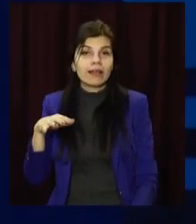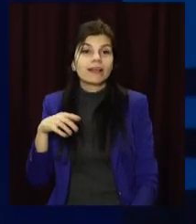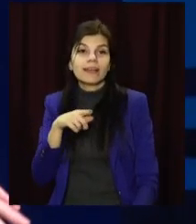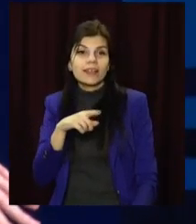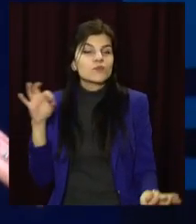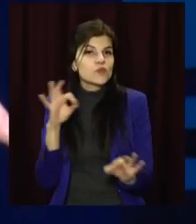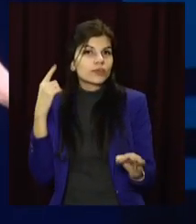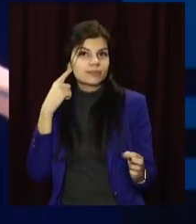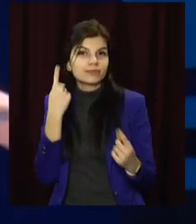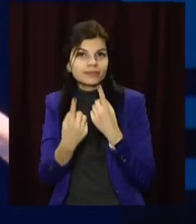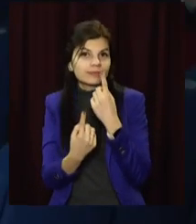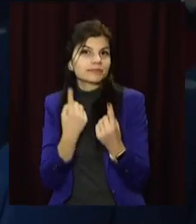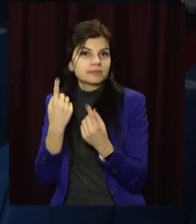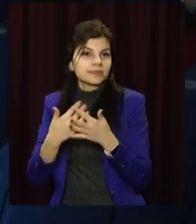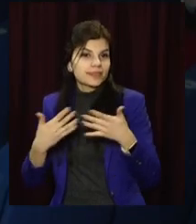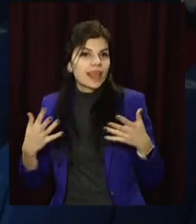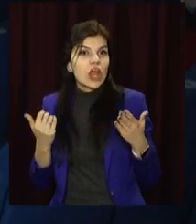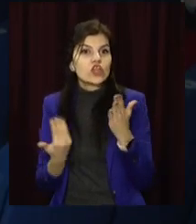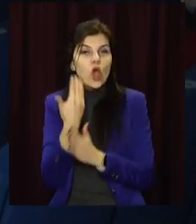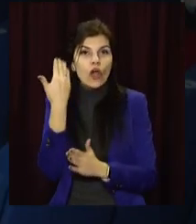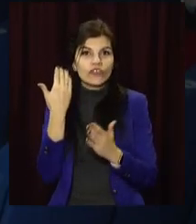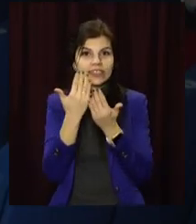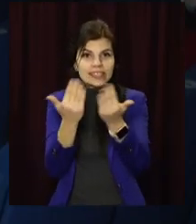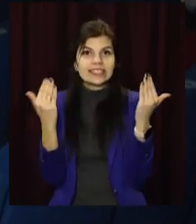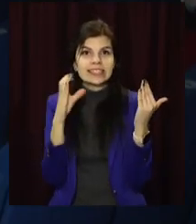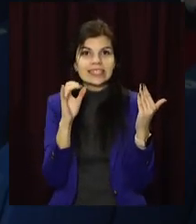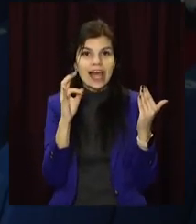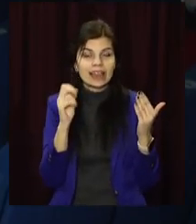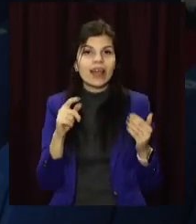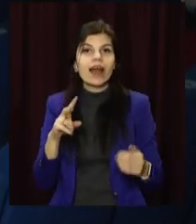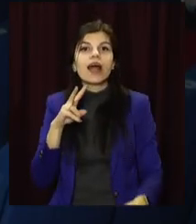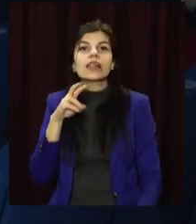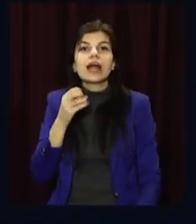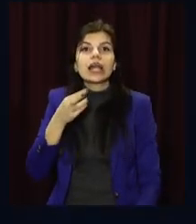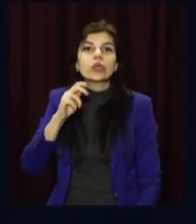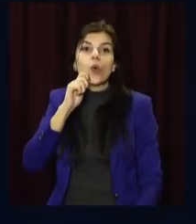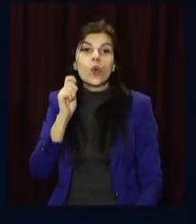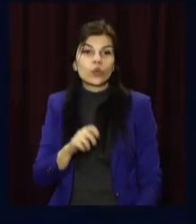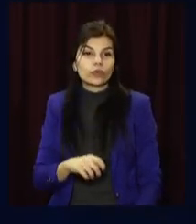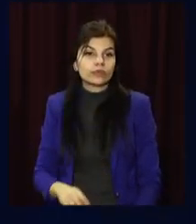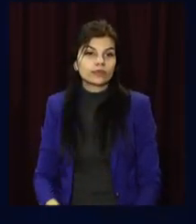за одним вокальні номери на новій сцені Кам'янського театру імені Лесі Українки.